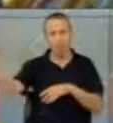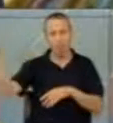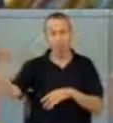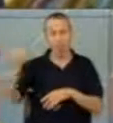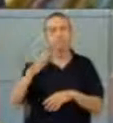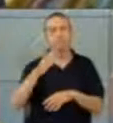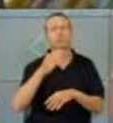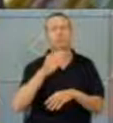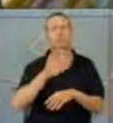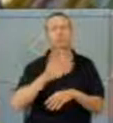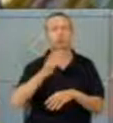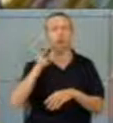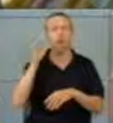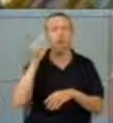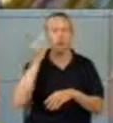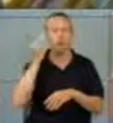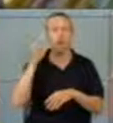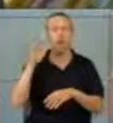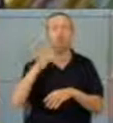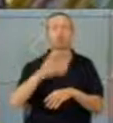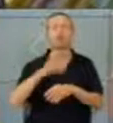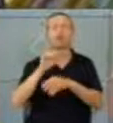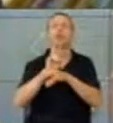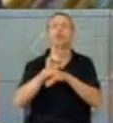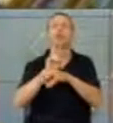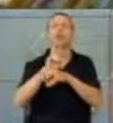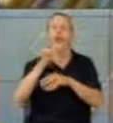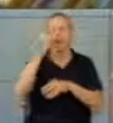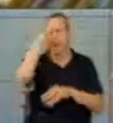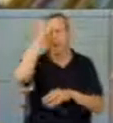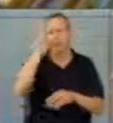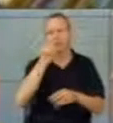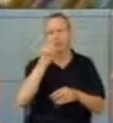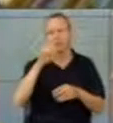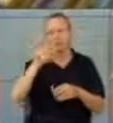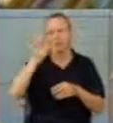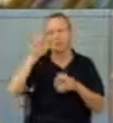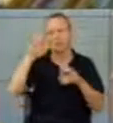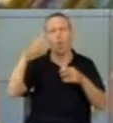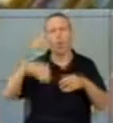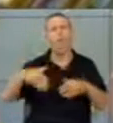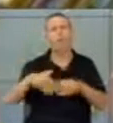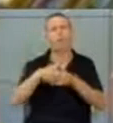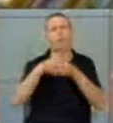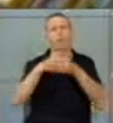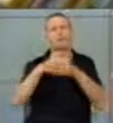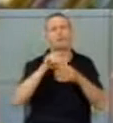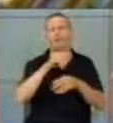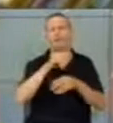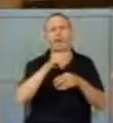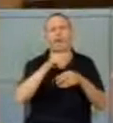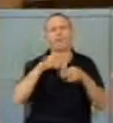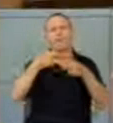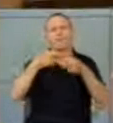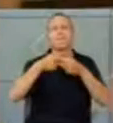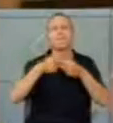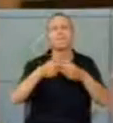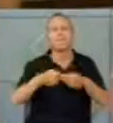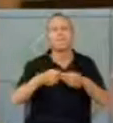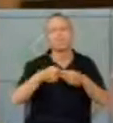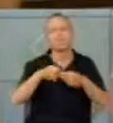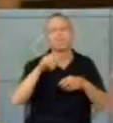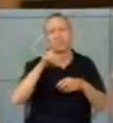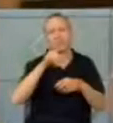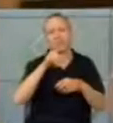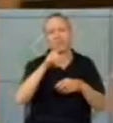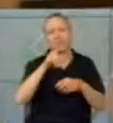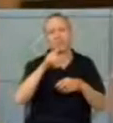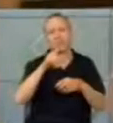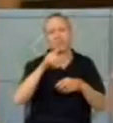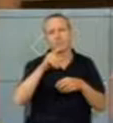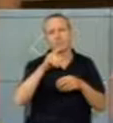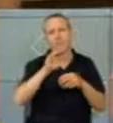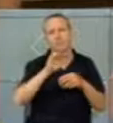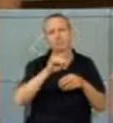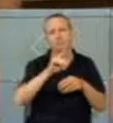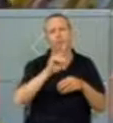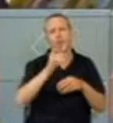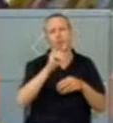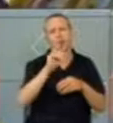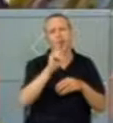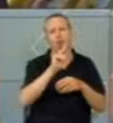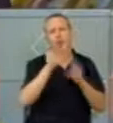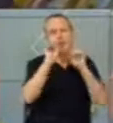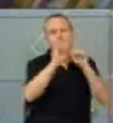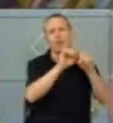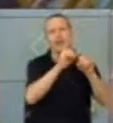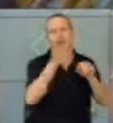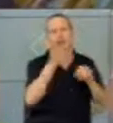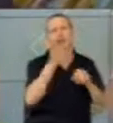אש הוא כדי לשמר את החמאס, שהוא בעל הברית לתורה שלהם. כן, אבל בסוף הם החליטו שהם בכל זאת יורדים מהיוזמה הקטרית והם עוברים למצרים. אני לא בטוח